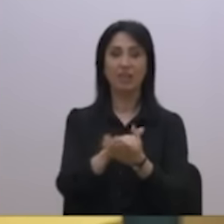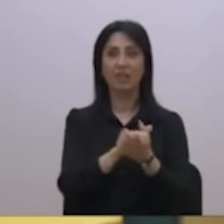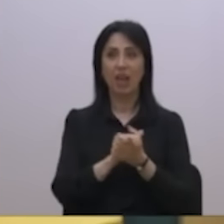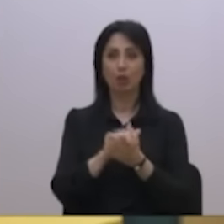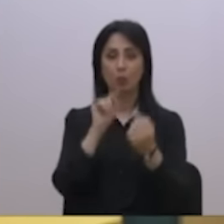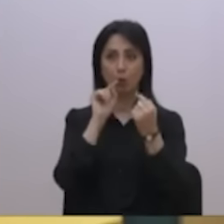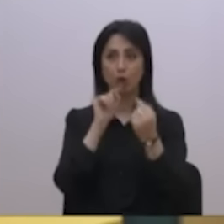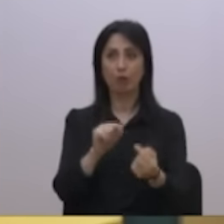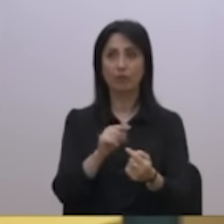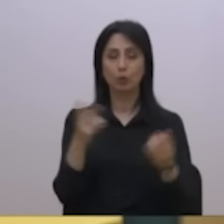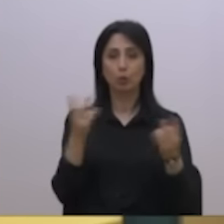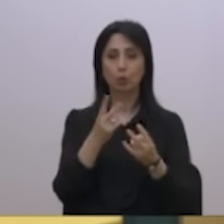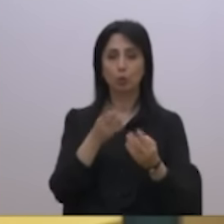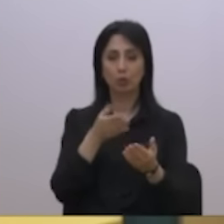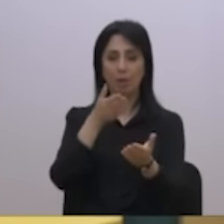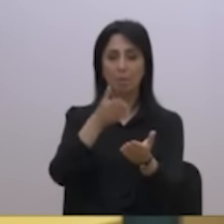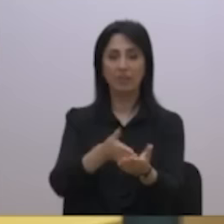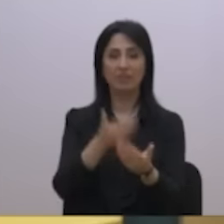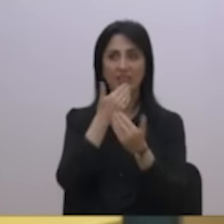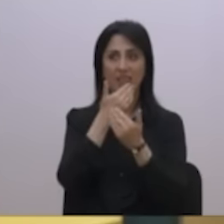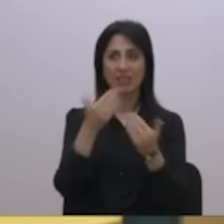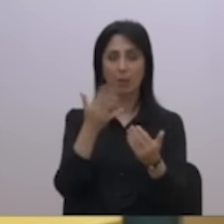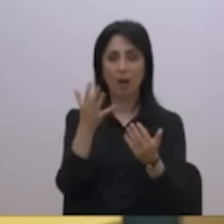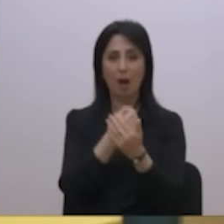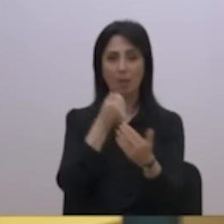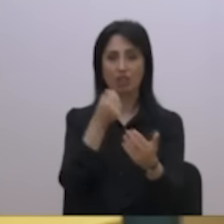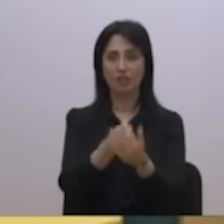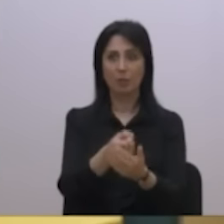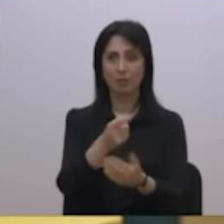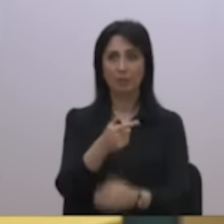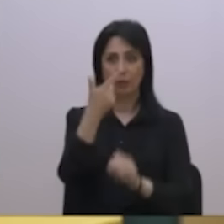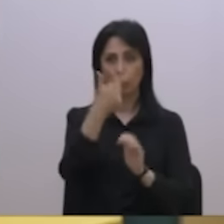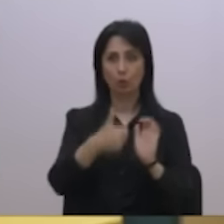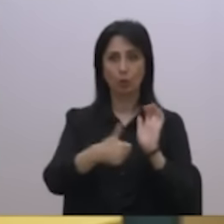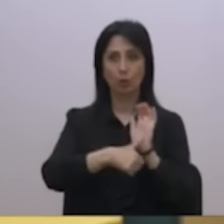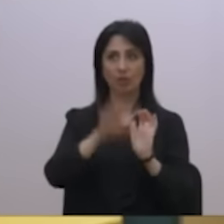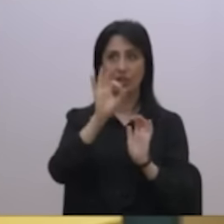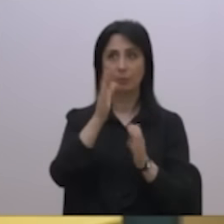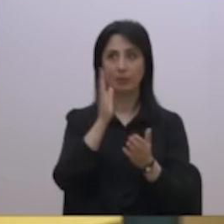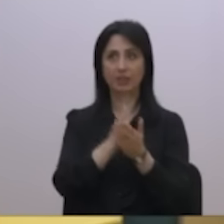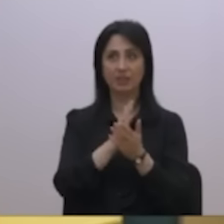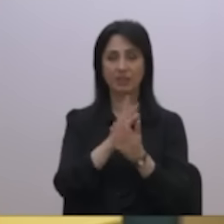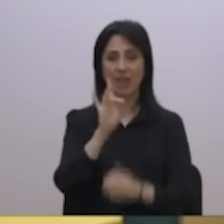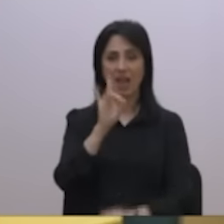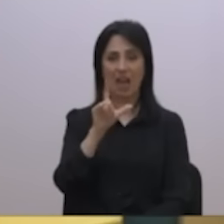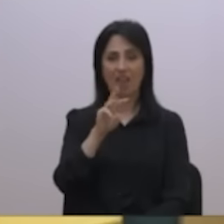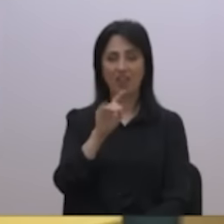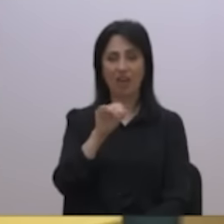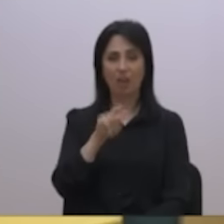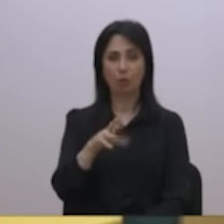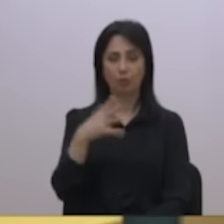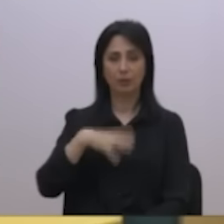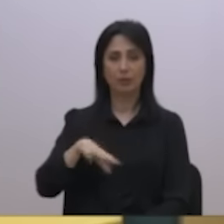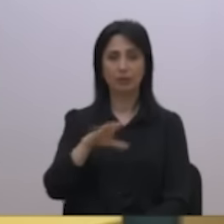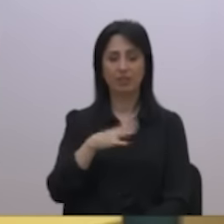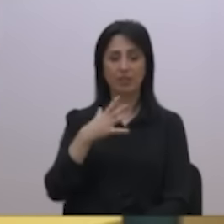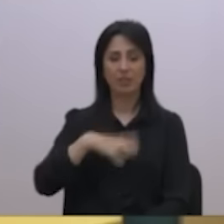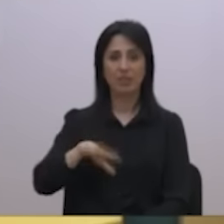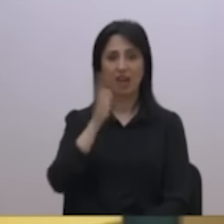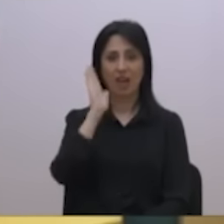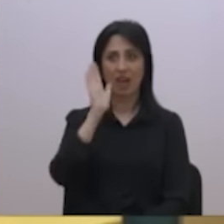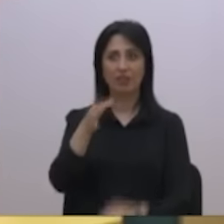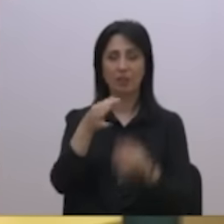პროტესტით უნდა მივიდეთ საბოლოო გამარჯვებამდე. 26 ოქტომბერი არის რეფერენდუმი საქართველოში. საქართველო